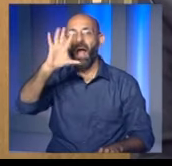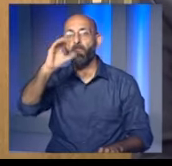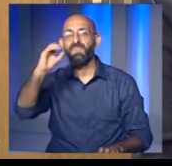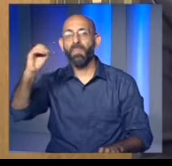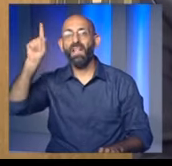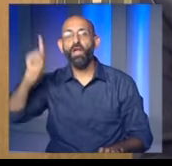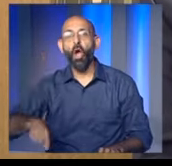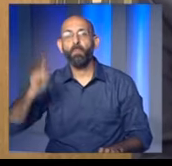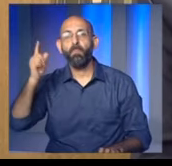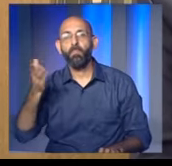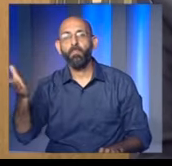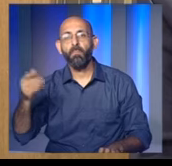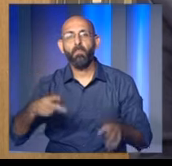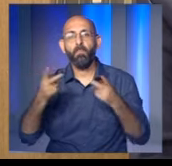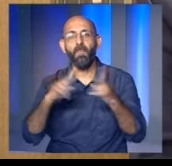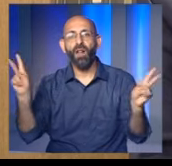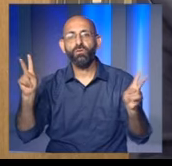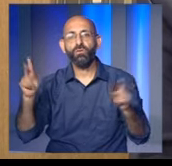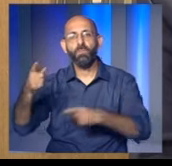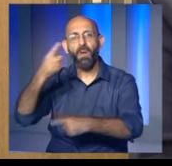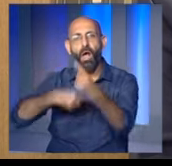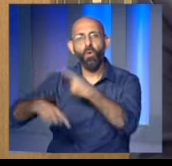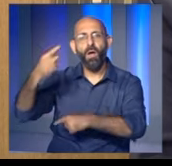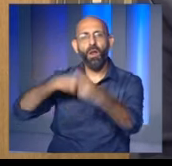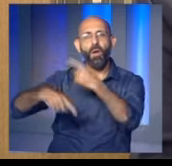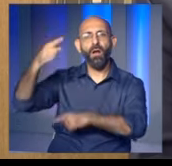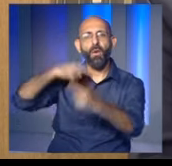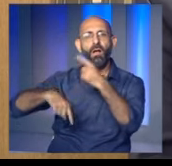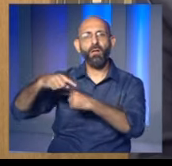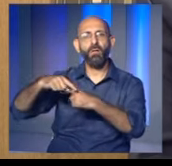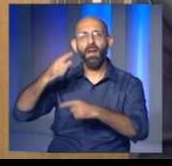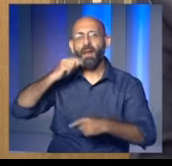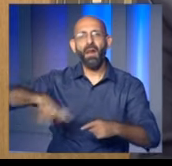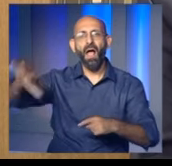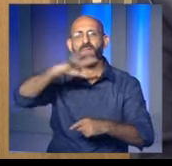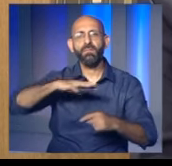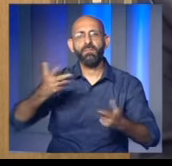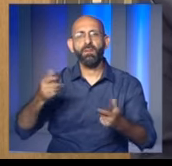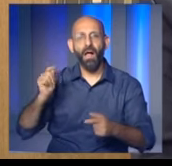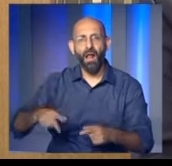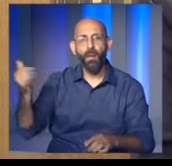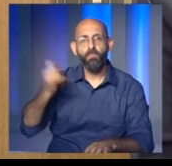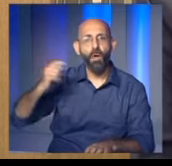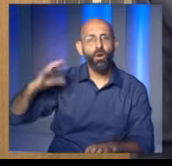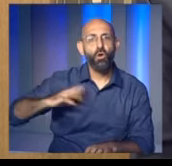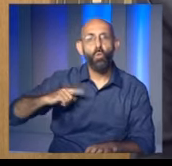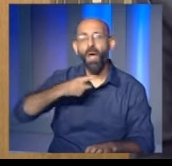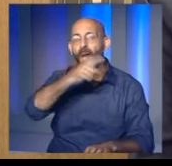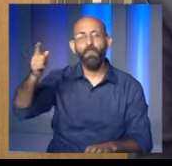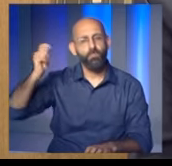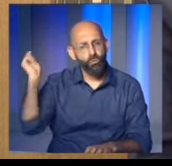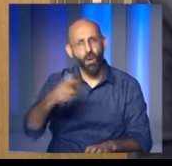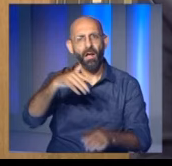على وجوده في المجلس أكد أنه سيبدأ وبتعداد عكسي دعوة كل الناس للتحرك لحث النواب على انتخاب